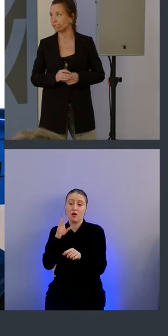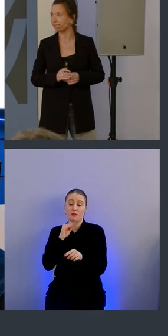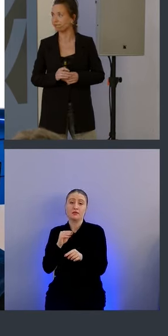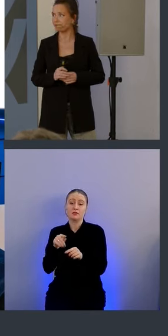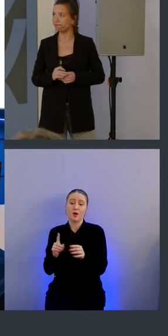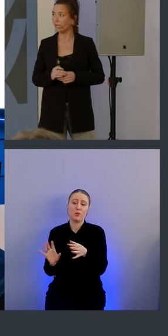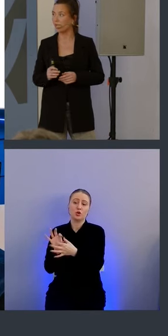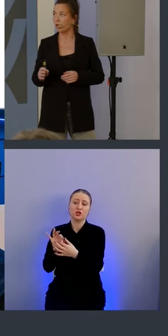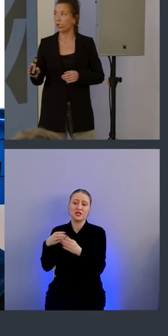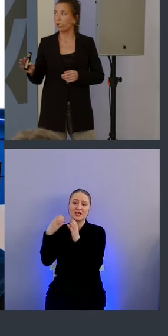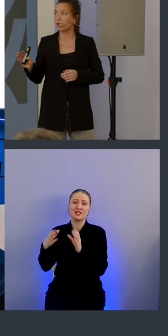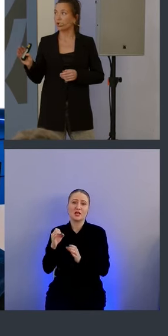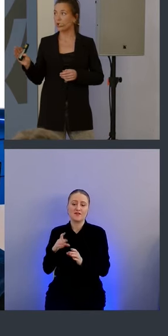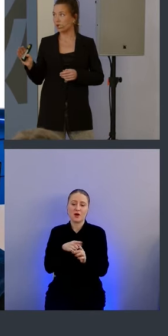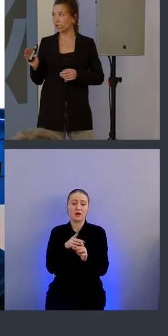злоумышленника.